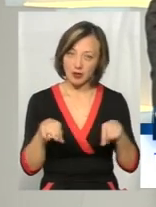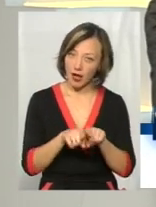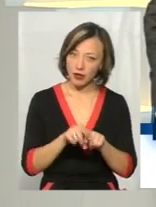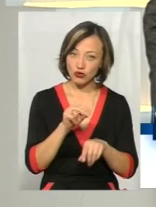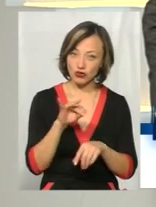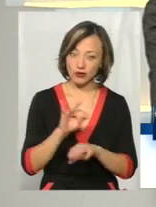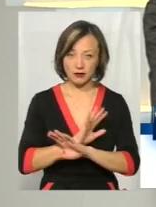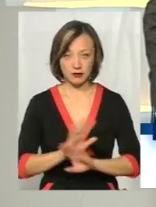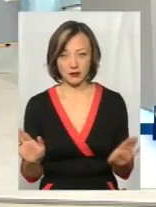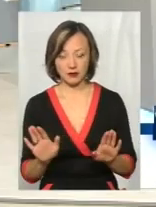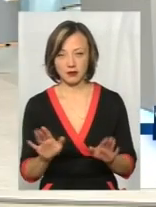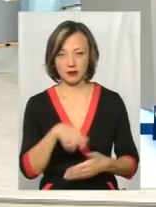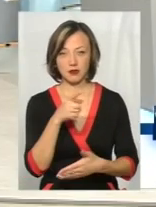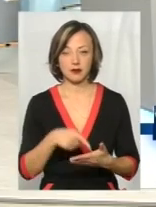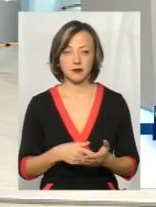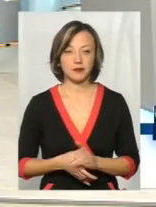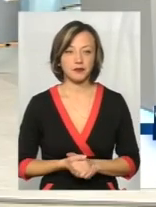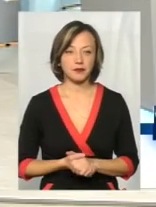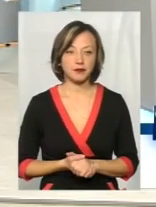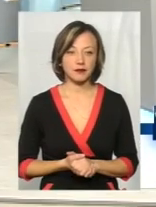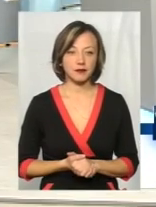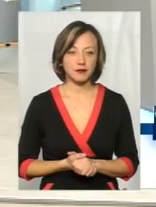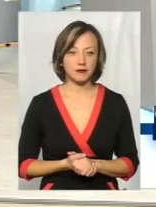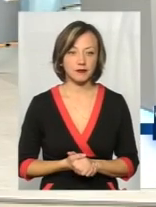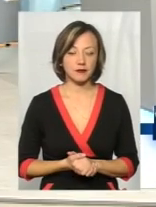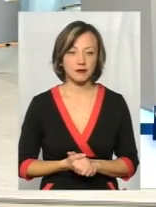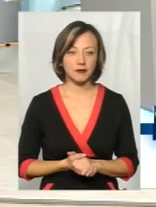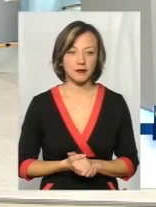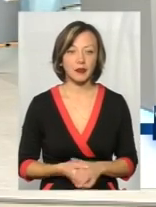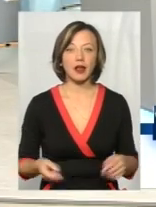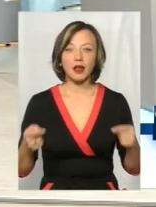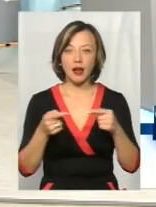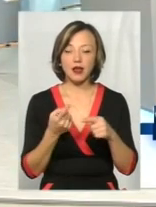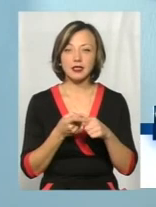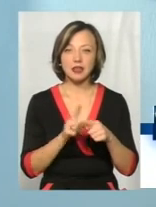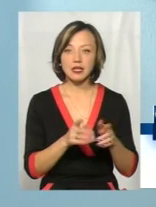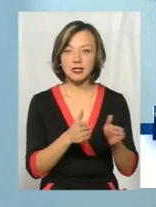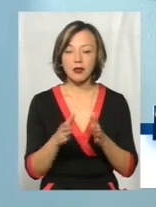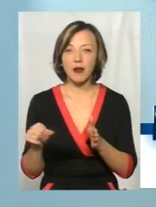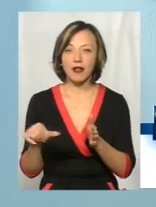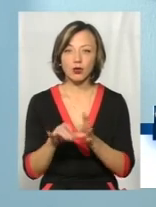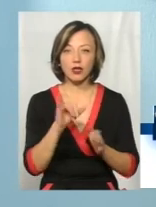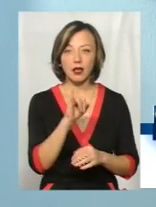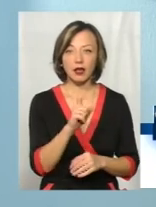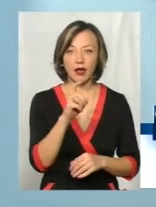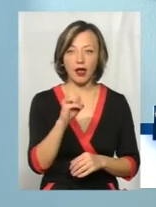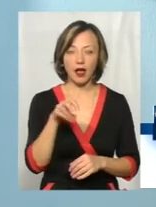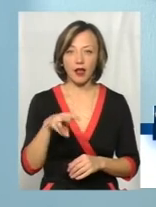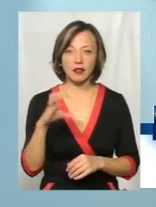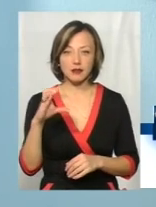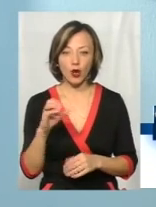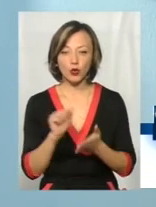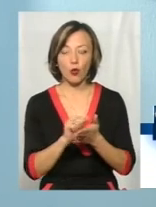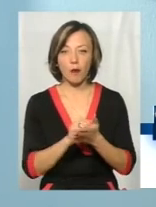ні? Значить, якраз ця система e-health, електронна система, ну, документу обігу,